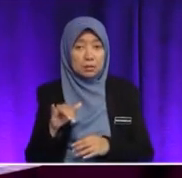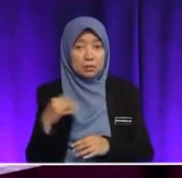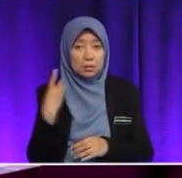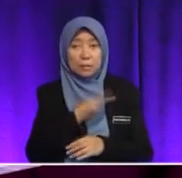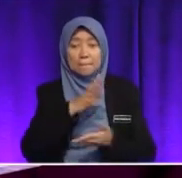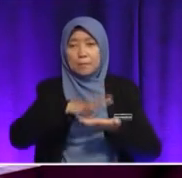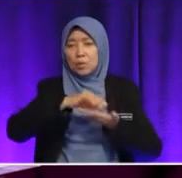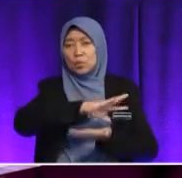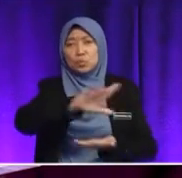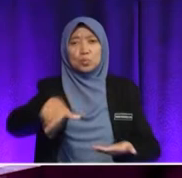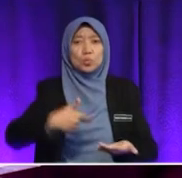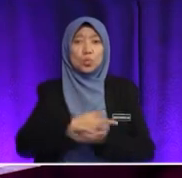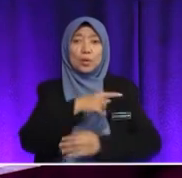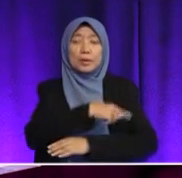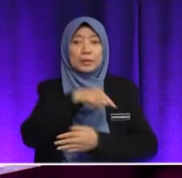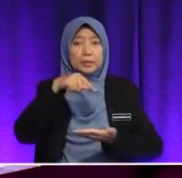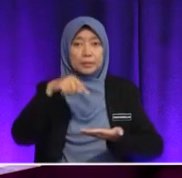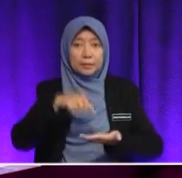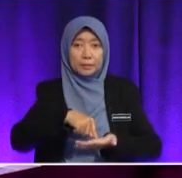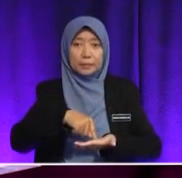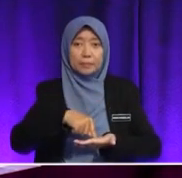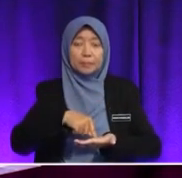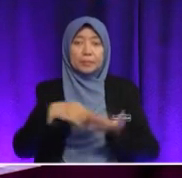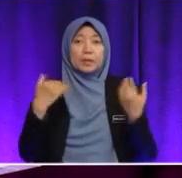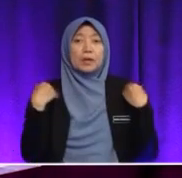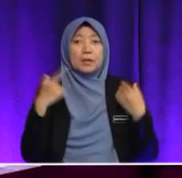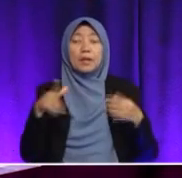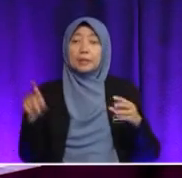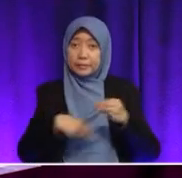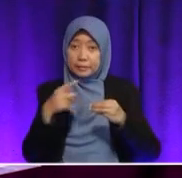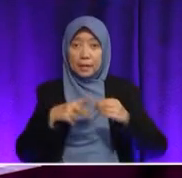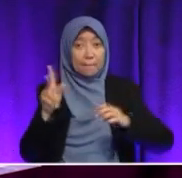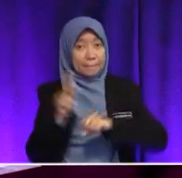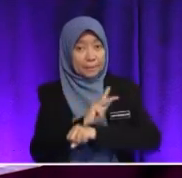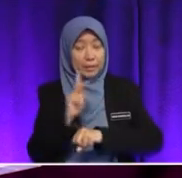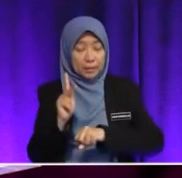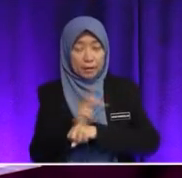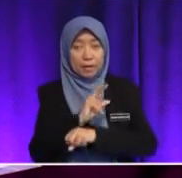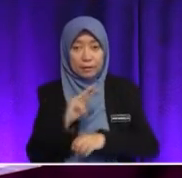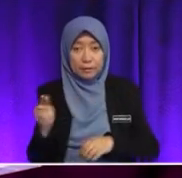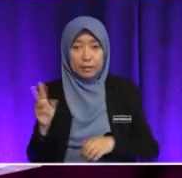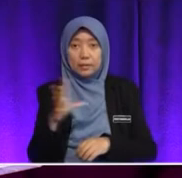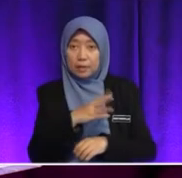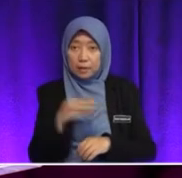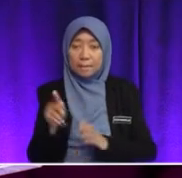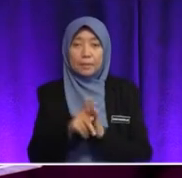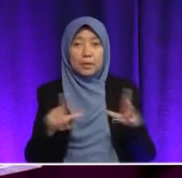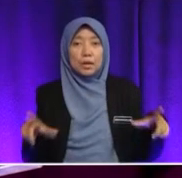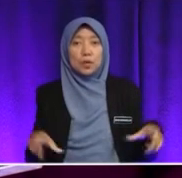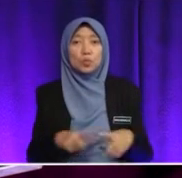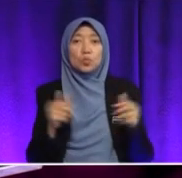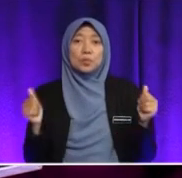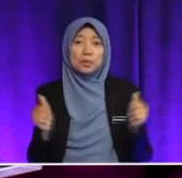belajar secara keseluruhan pada hari ini adalah tetap pengaratan dan pengaratan nih berlaku